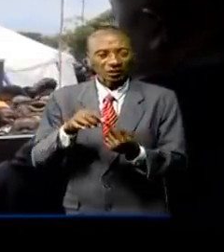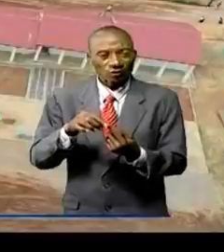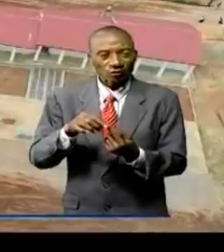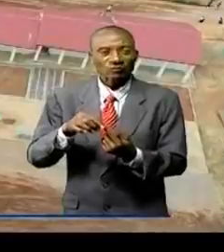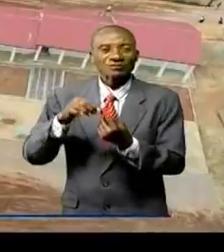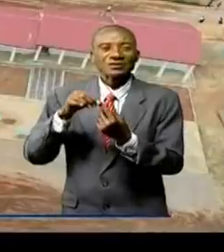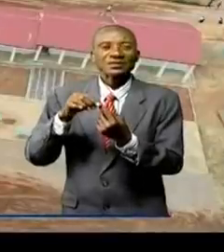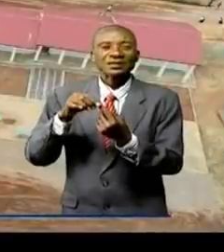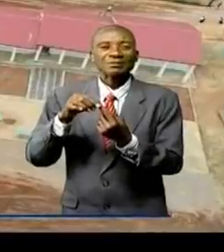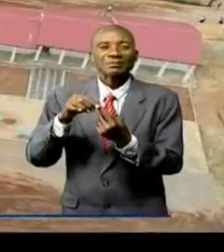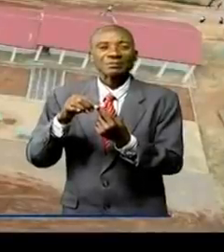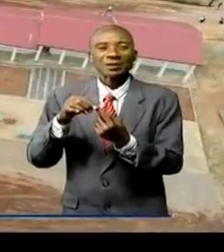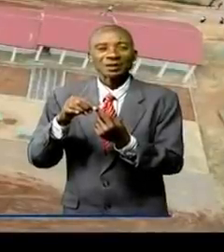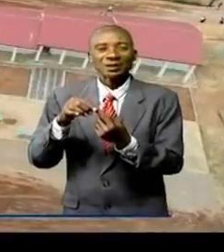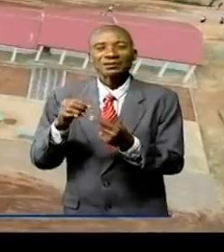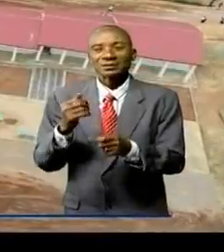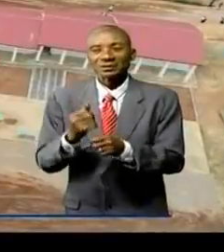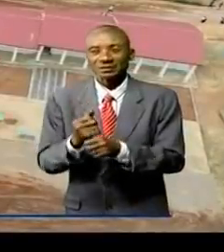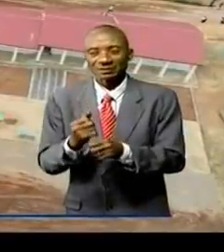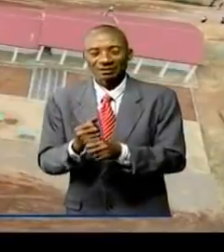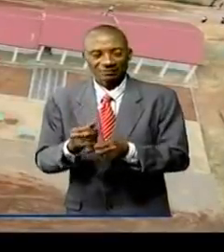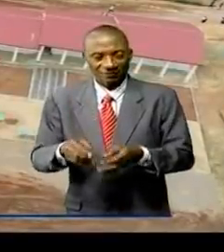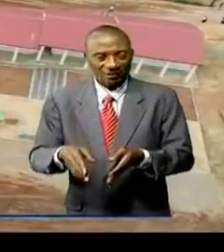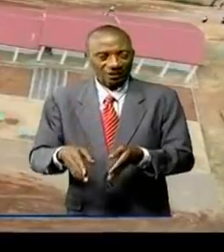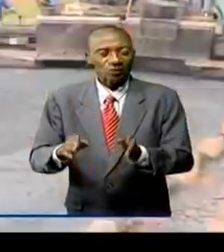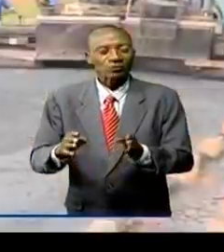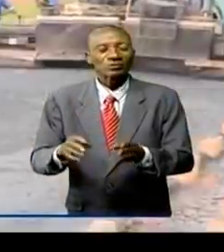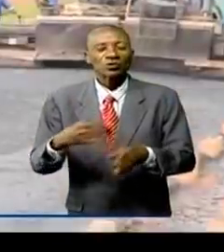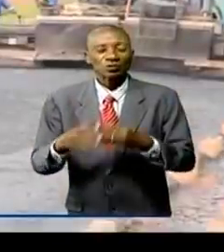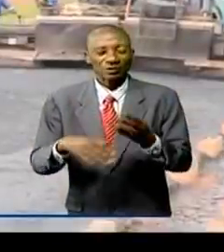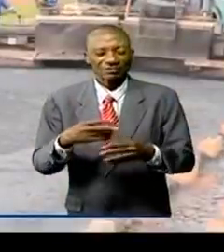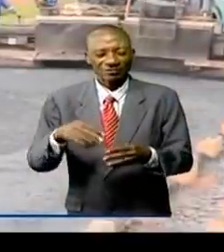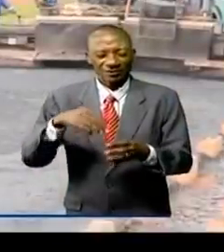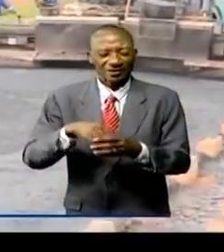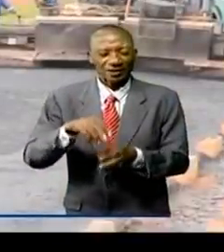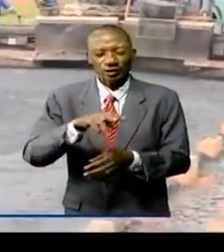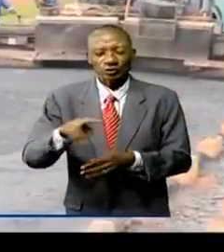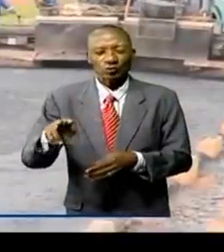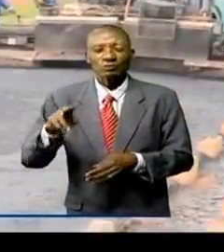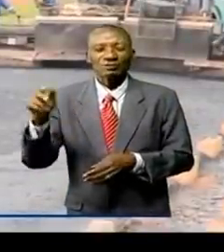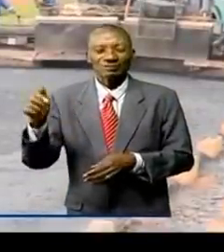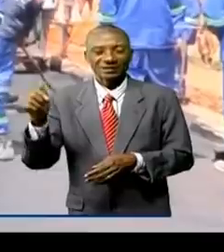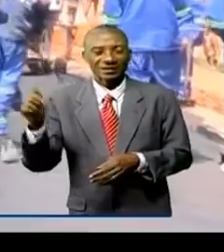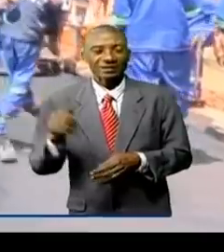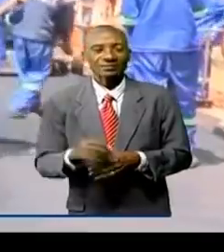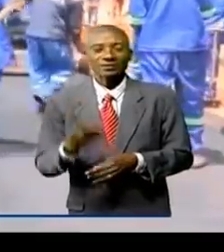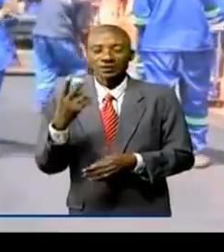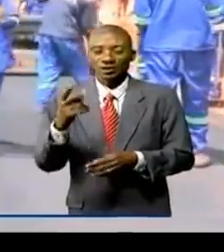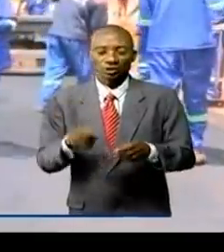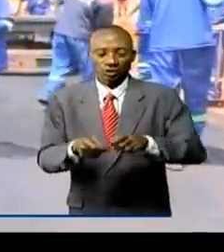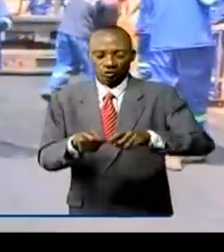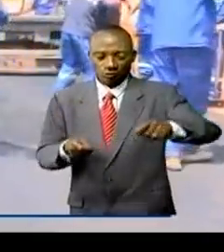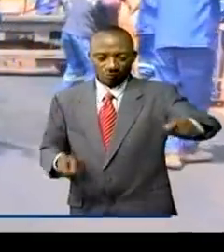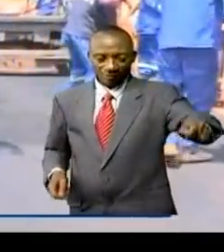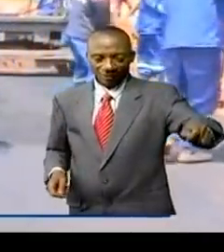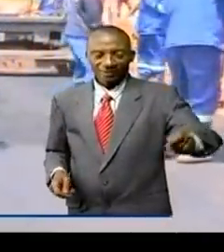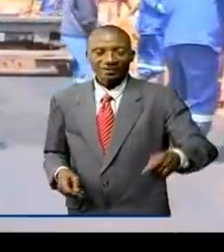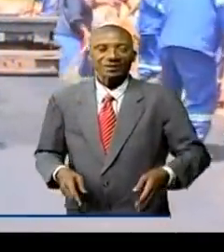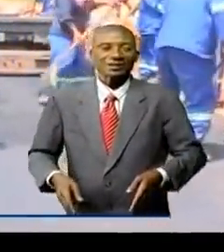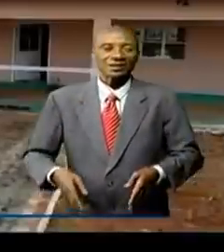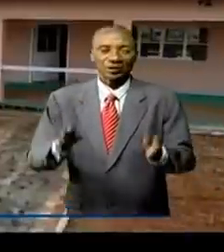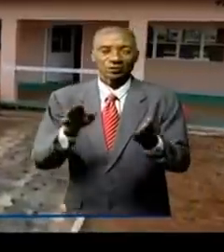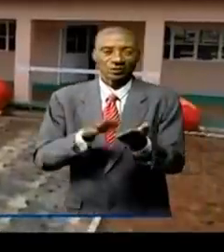différents ouvrages réalisés au cours de l'année 2021. C'est notamment 2 km de routes asphaltées au centre de